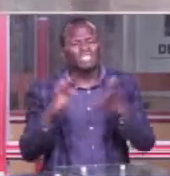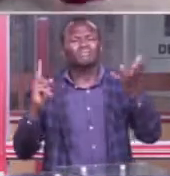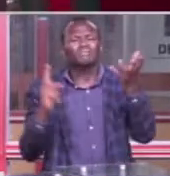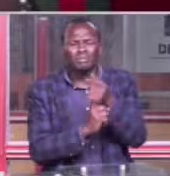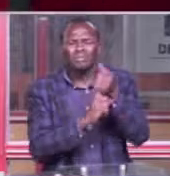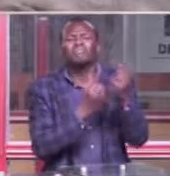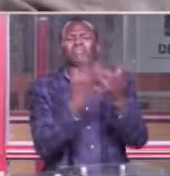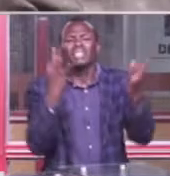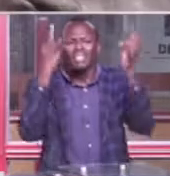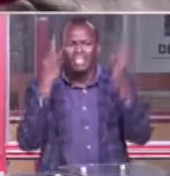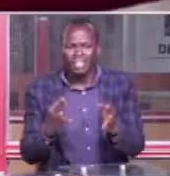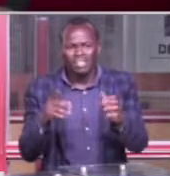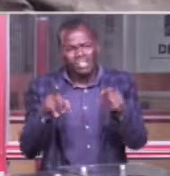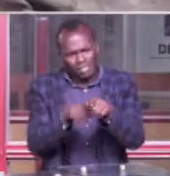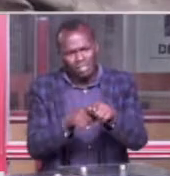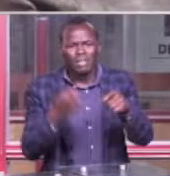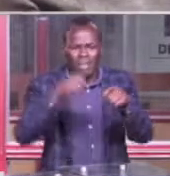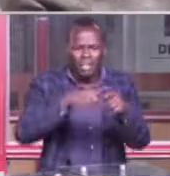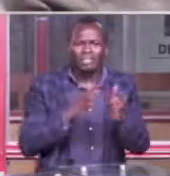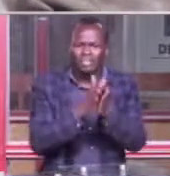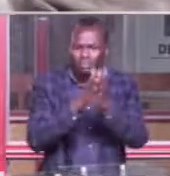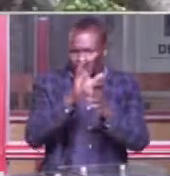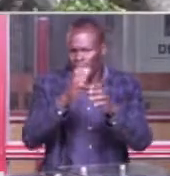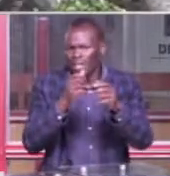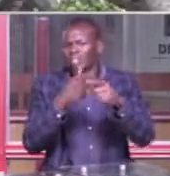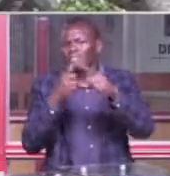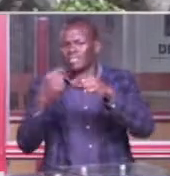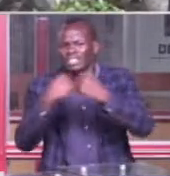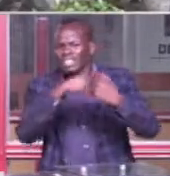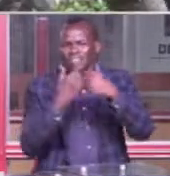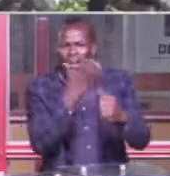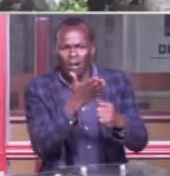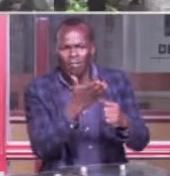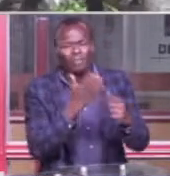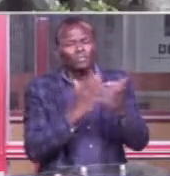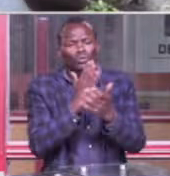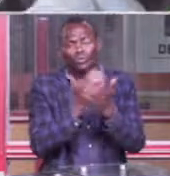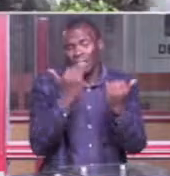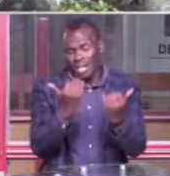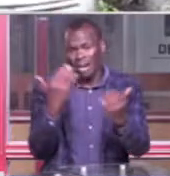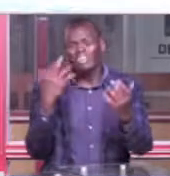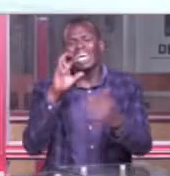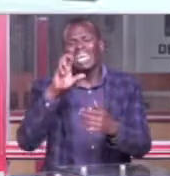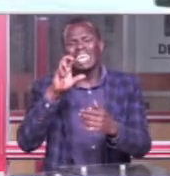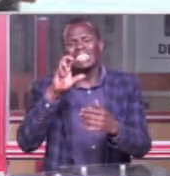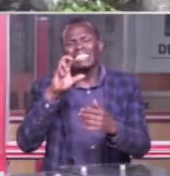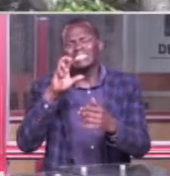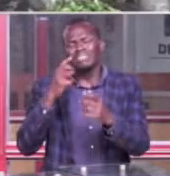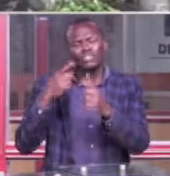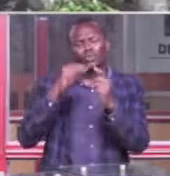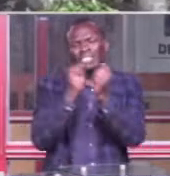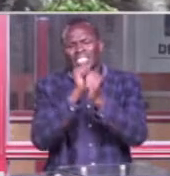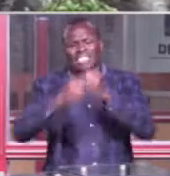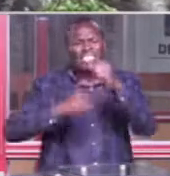okubulimu takuleseeyo. Okwezaamu emyaka gigenda munaana mu kkumi. So nasobola okugulamu kapoloti ka bukadde buna nakagula eyo